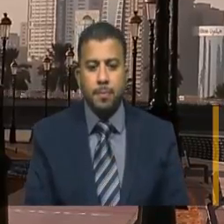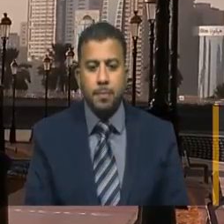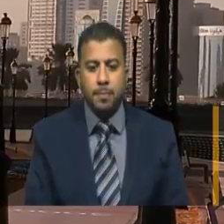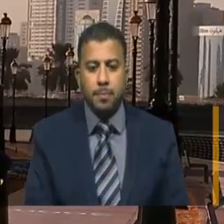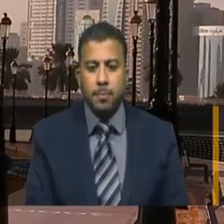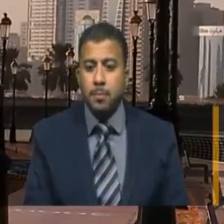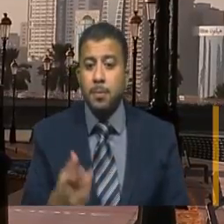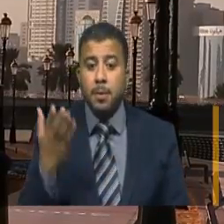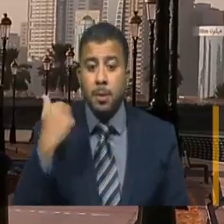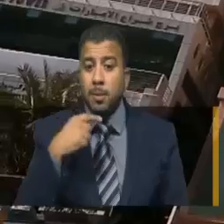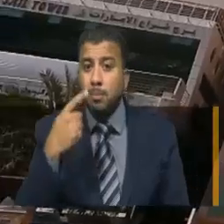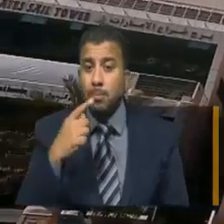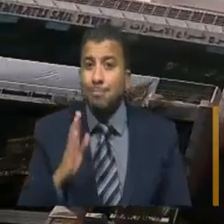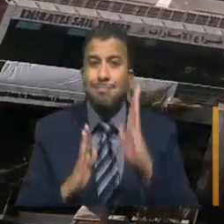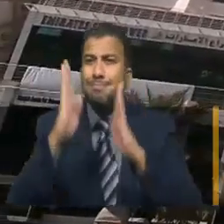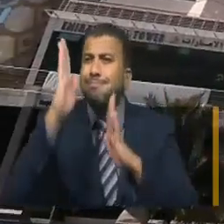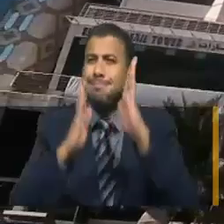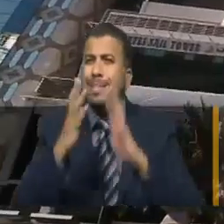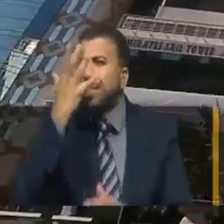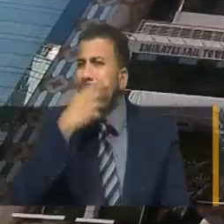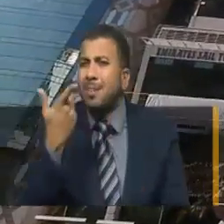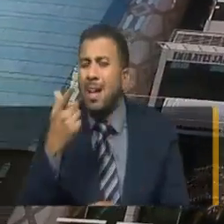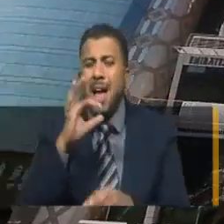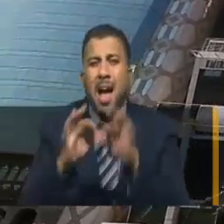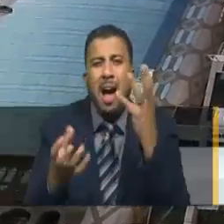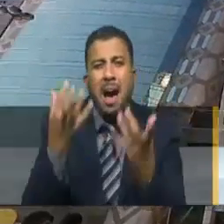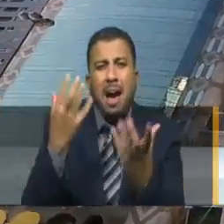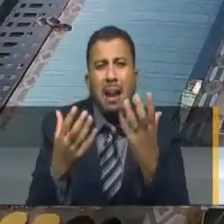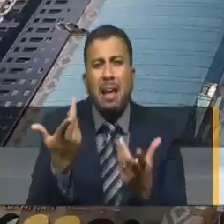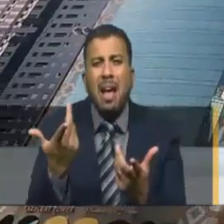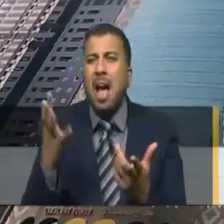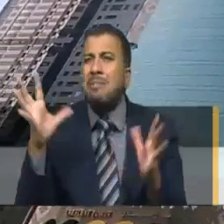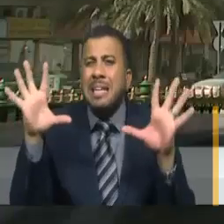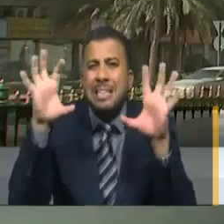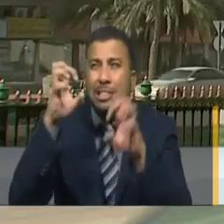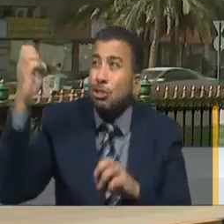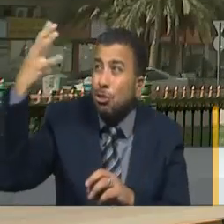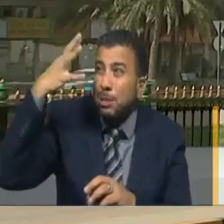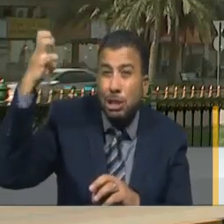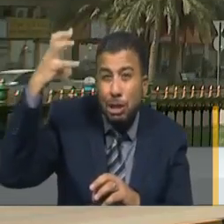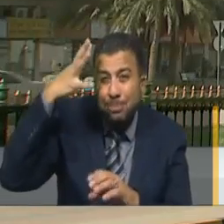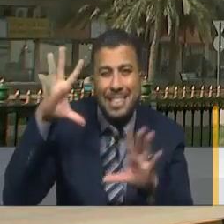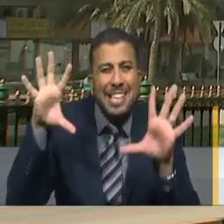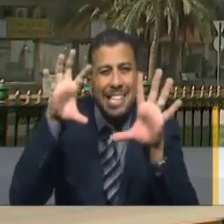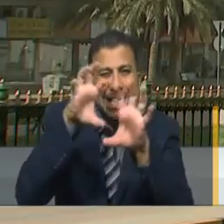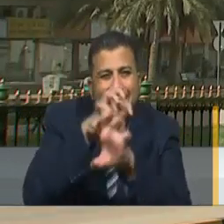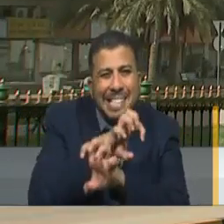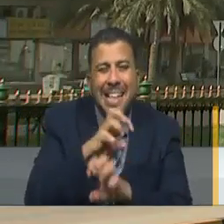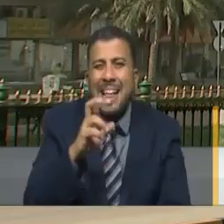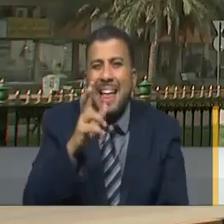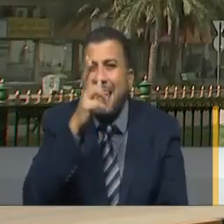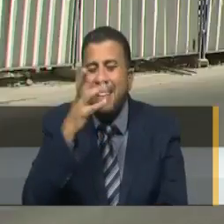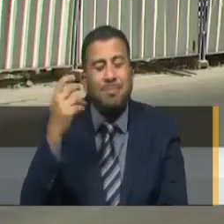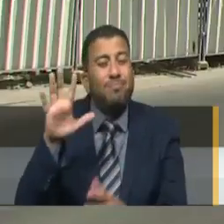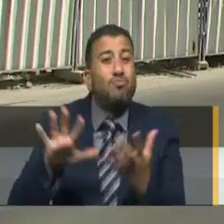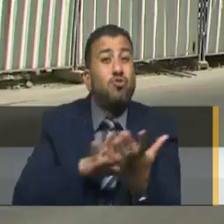قد تتشوه واجهات المباني بسبب الحرائق أو العوامل المناخية المختلفة لتكون النتيجة الكثير من